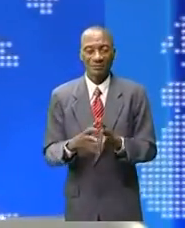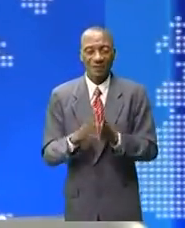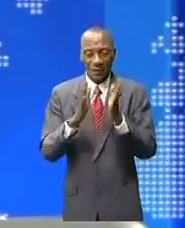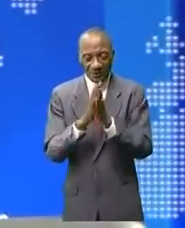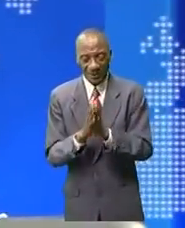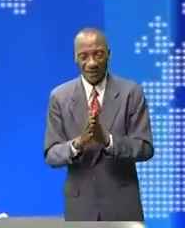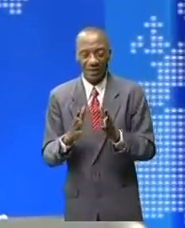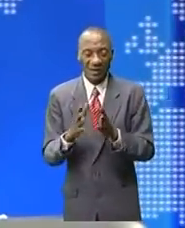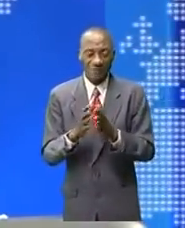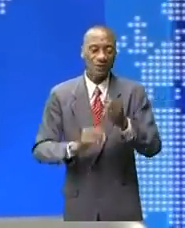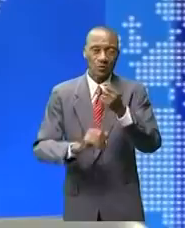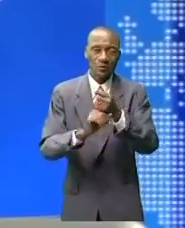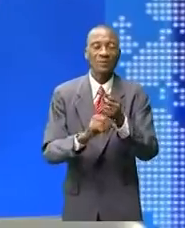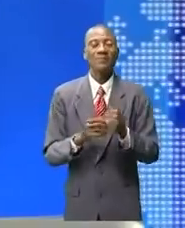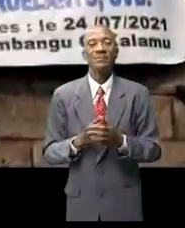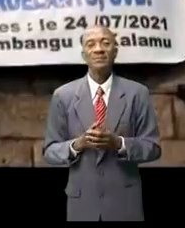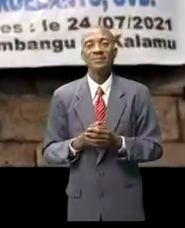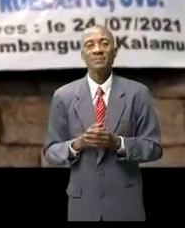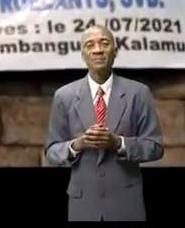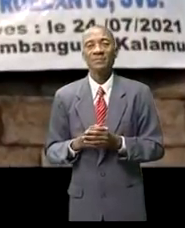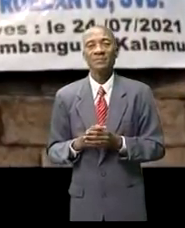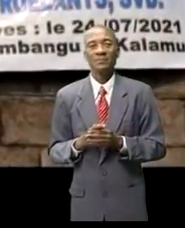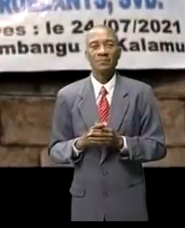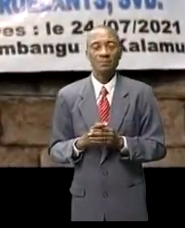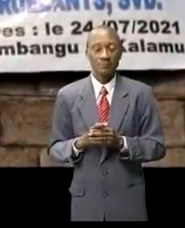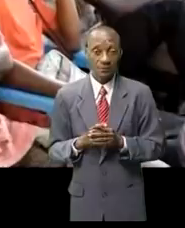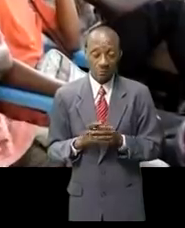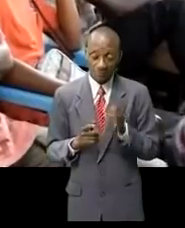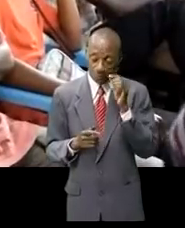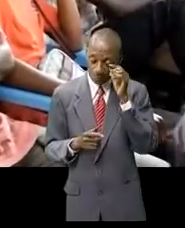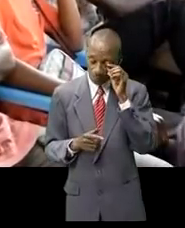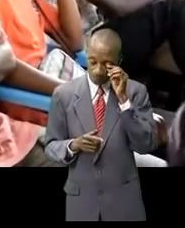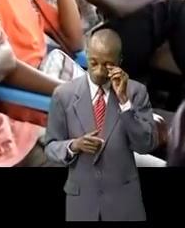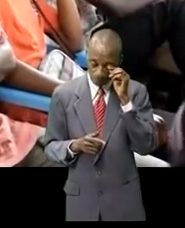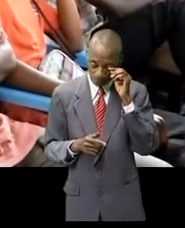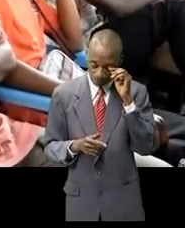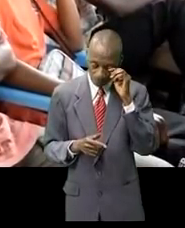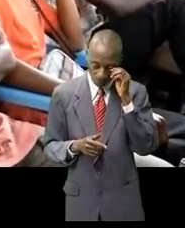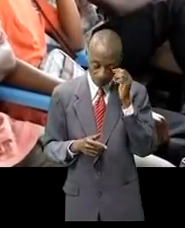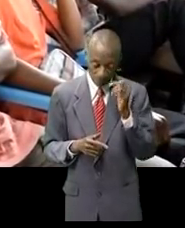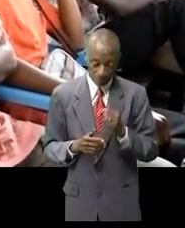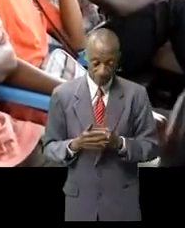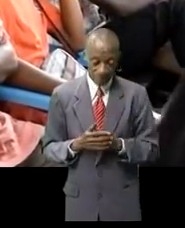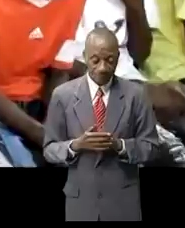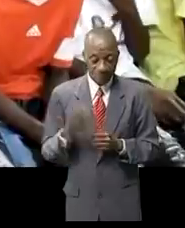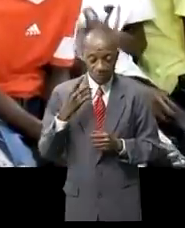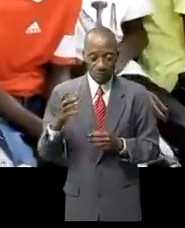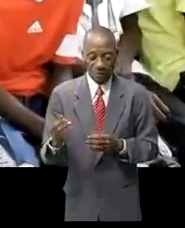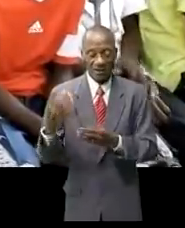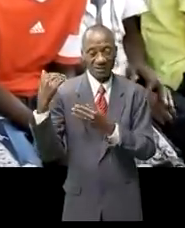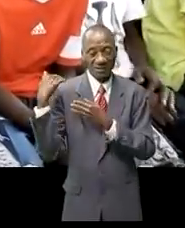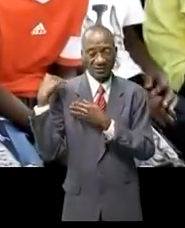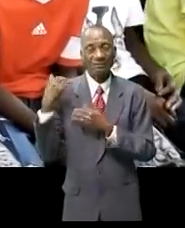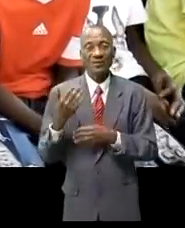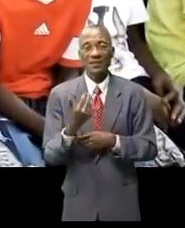Yvette Makuntima nous en dit plus. Presque un demi-siècle dans la prise en charge des enfants dits de la rue. Un phénomène